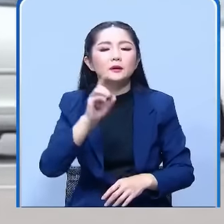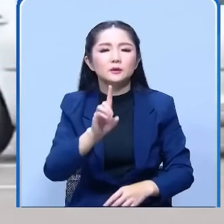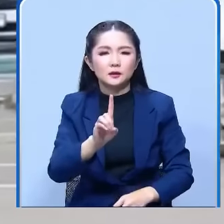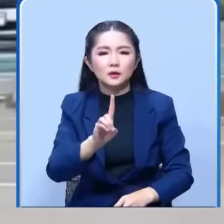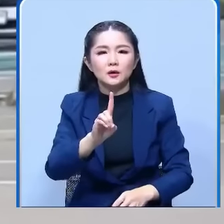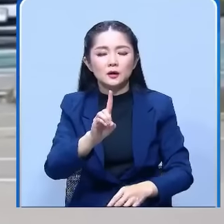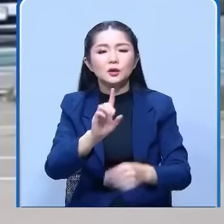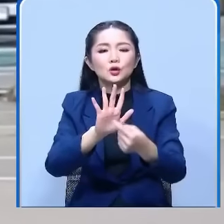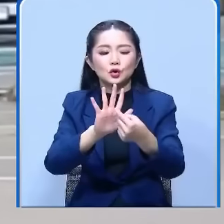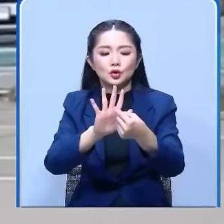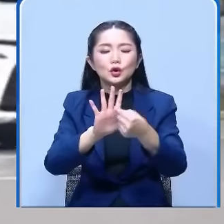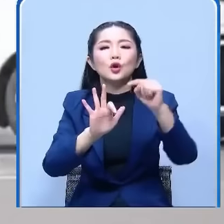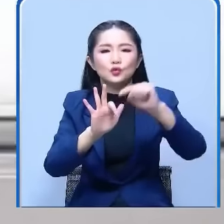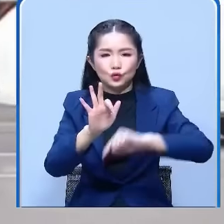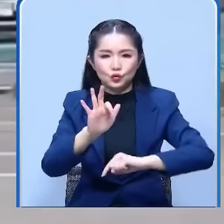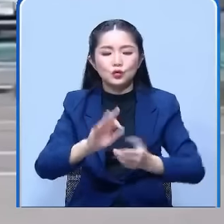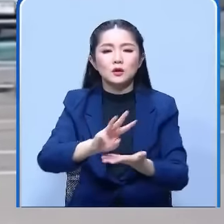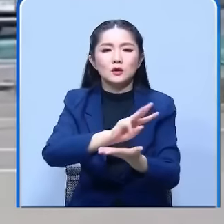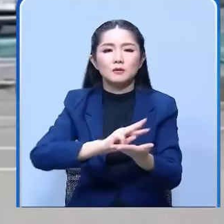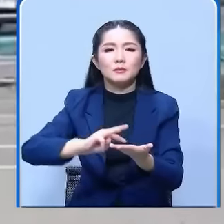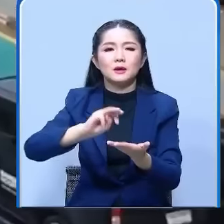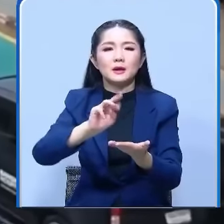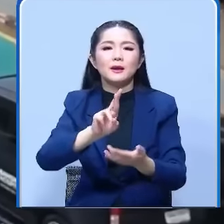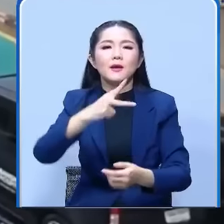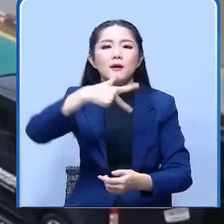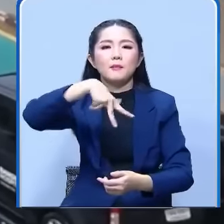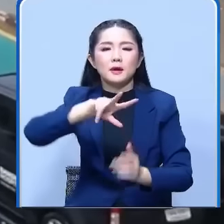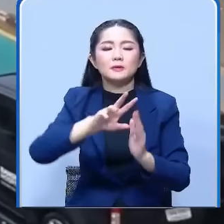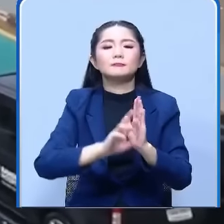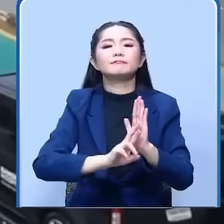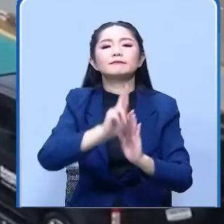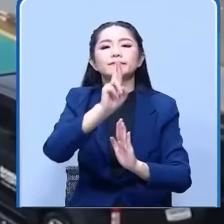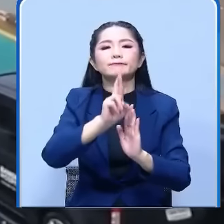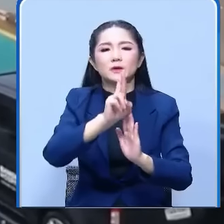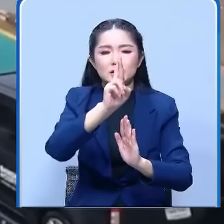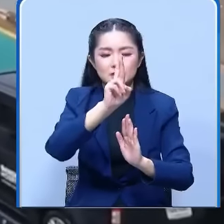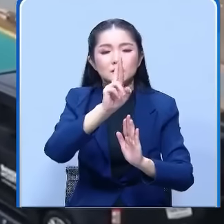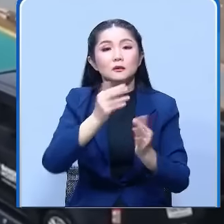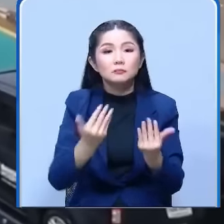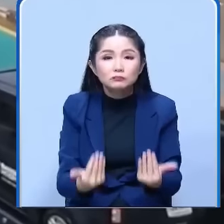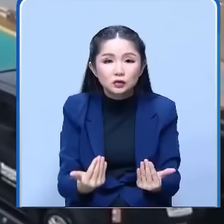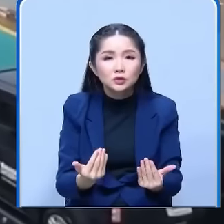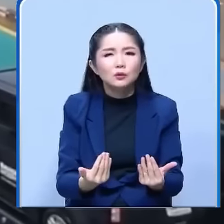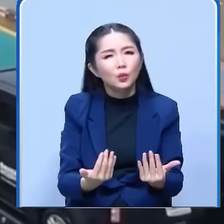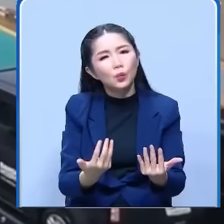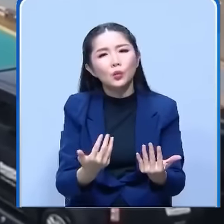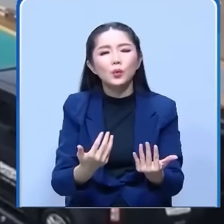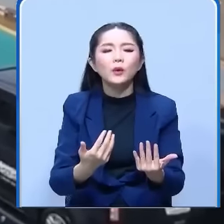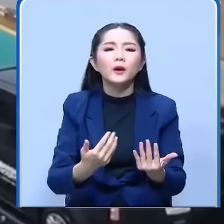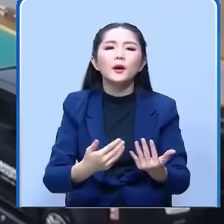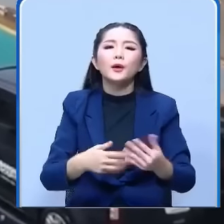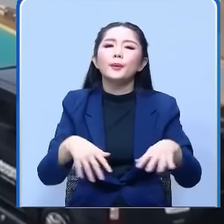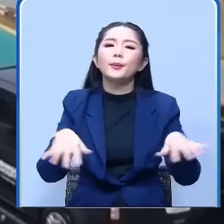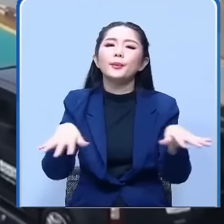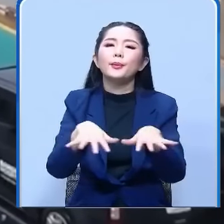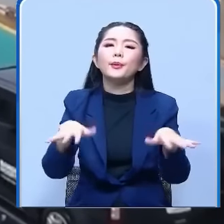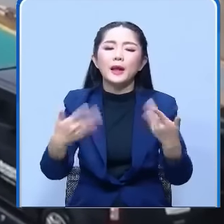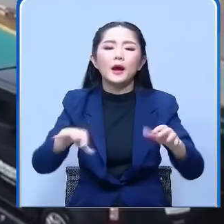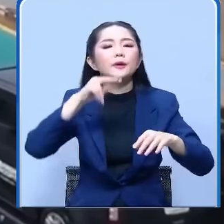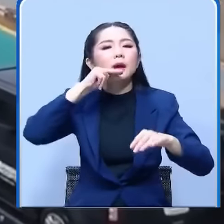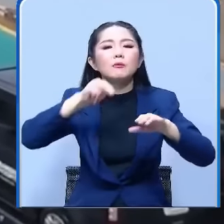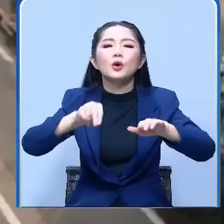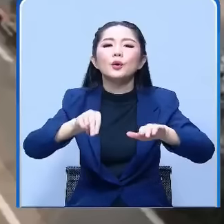แยกไฟแดงมหาวิทยาลัยราชภัฏเชียงรายตอนนี้เนี่ยค่ะก็สถานการณ์กลับสู่สภาวะปกติแล้วนะคะน้ำลดลงและ